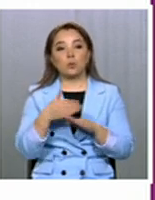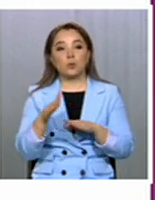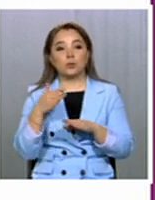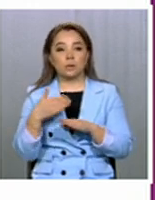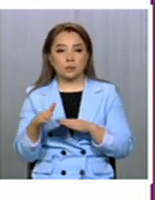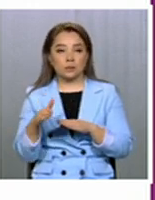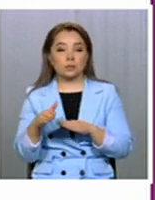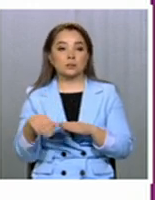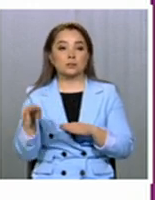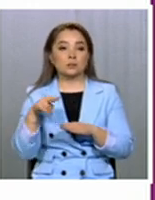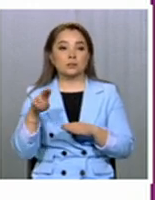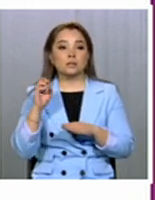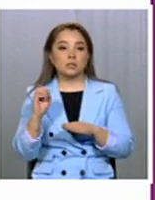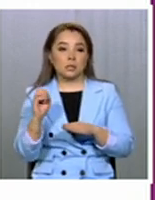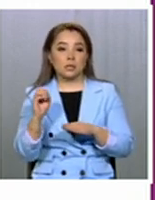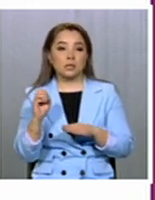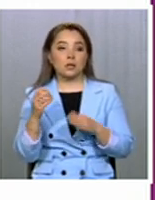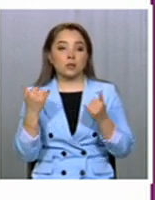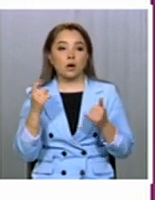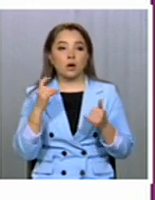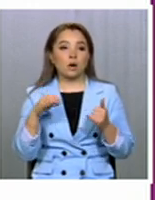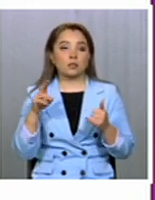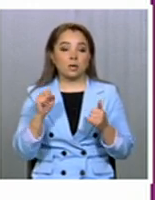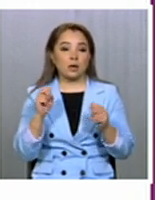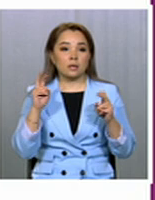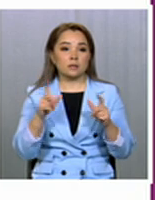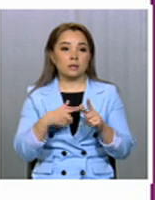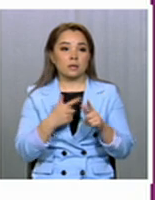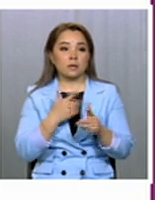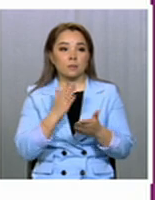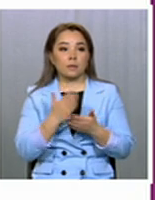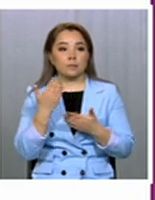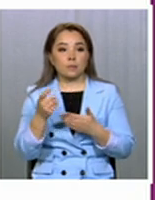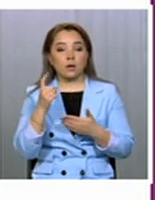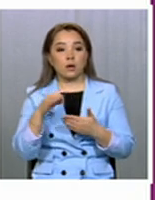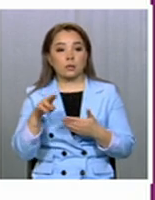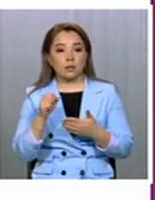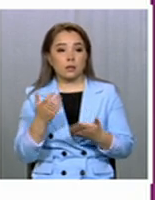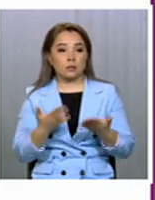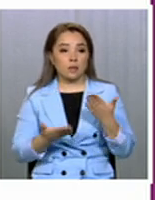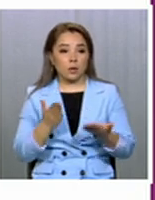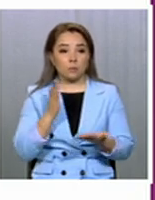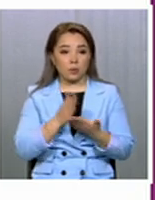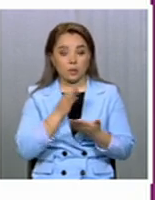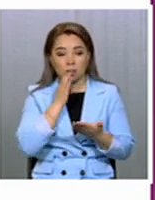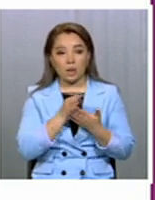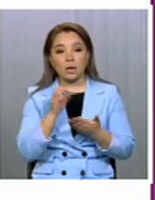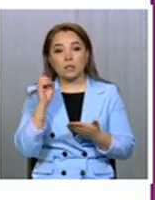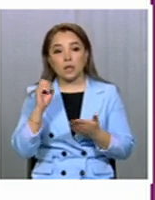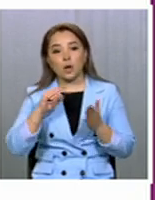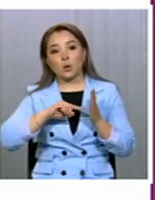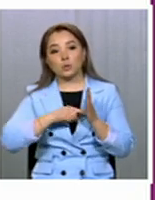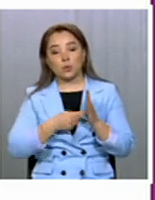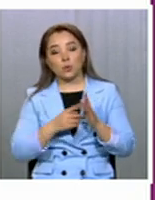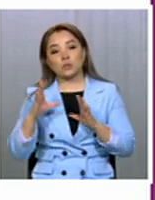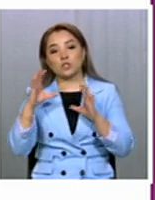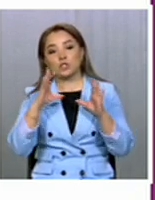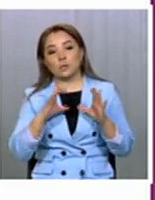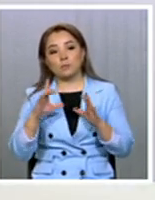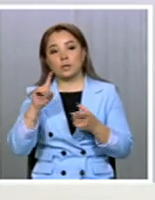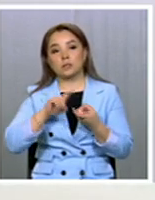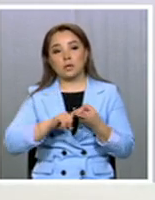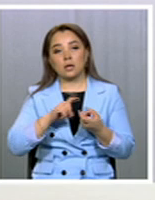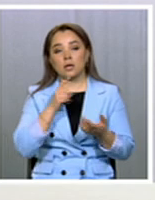яғни ДЕ, бізде хорда болып табылады. Егер ол хорда болса, онда Е нүктесі осы шеңберге тиісті